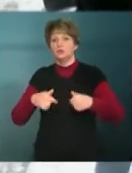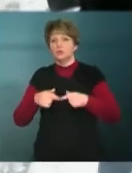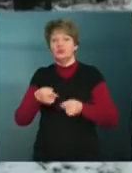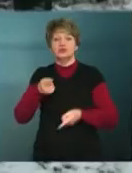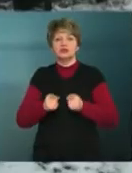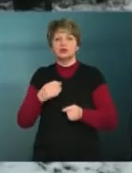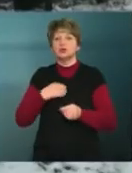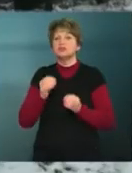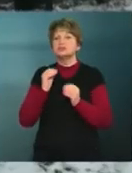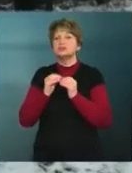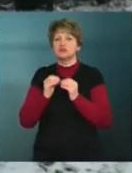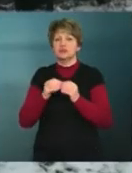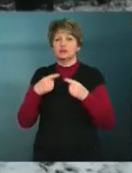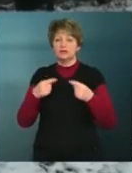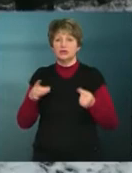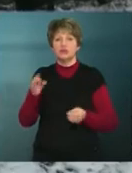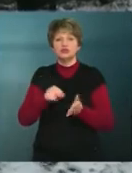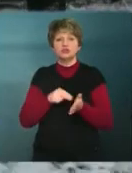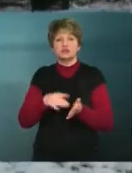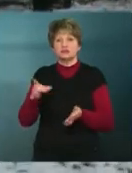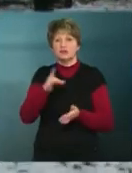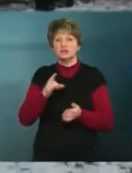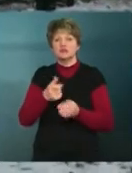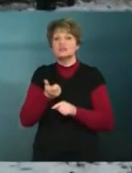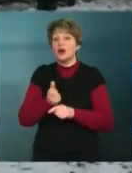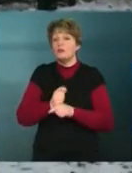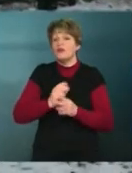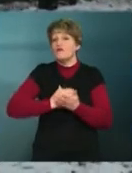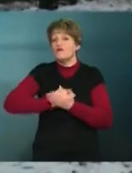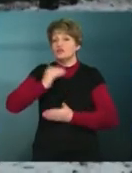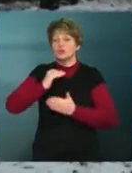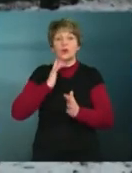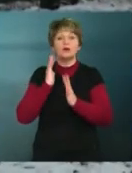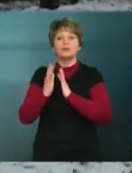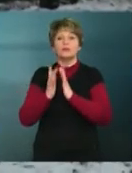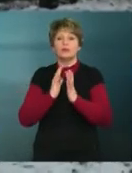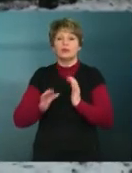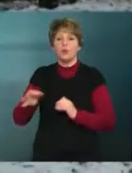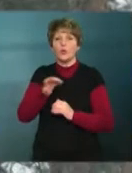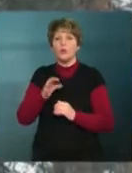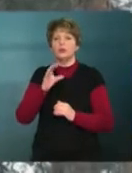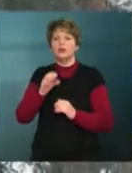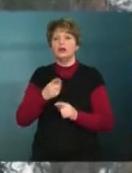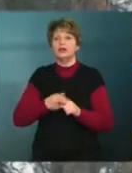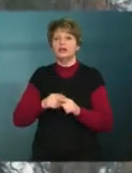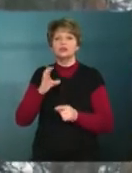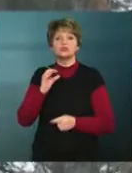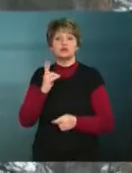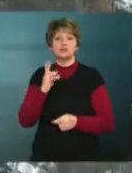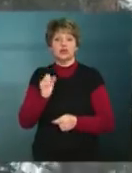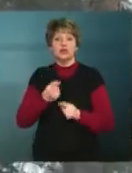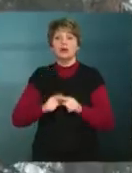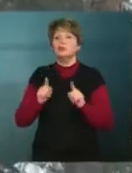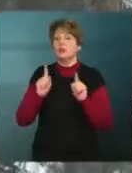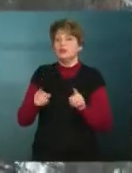в нас десятки. Черкаський район має найвищу лісистість в області, і переважна більшість дерев – сосни. Саме вони